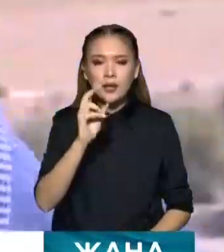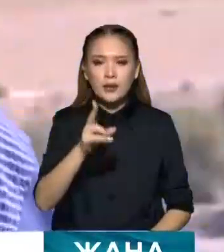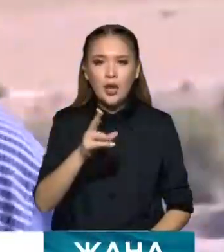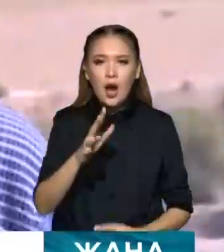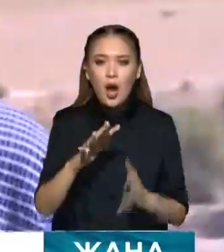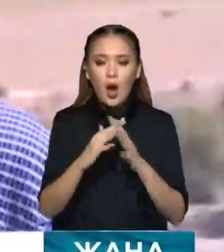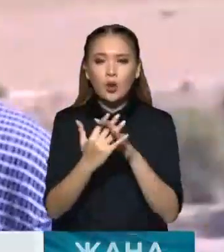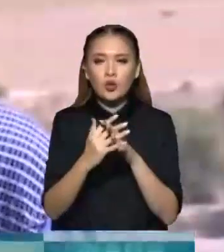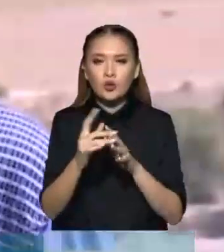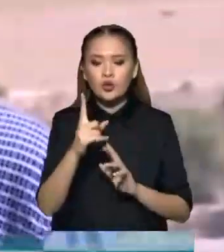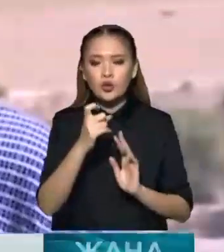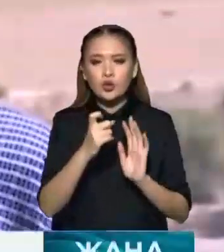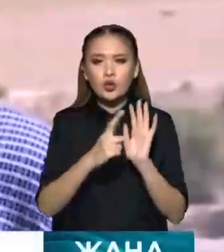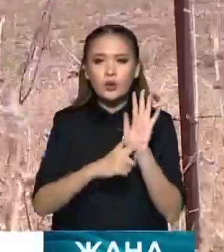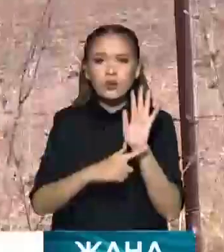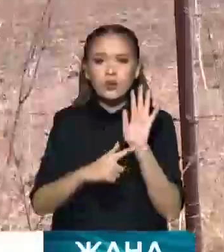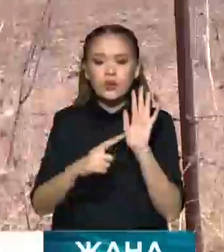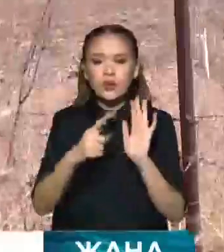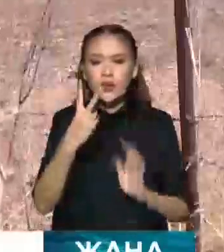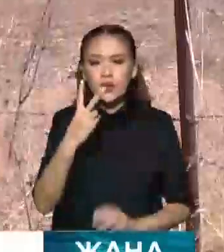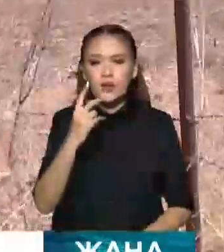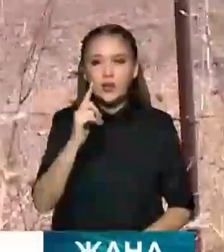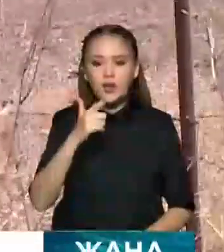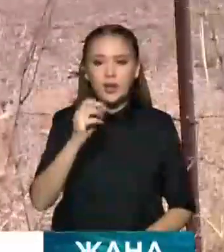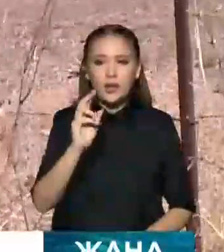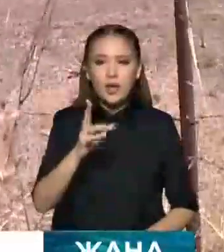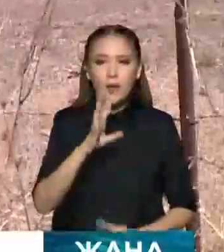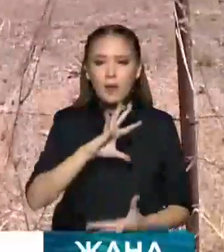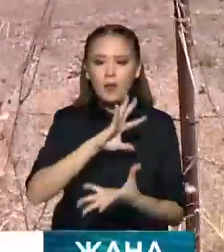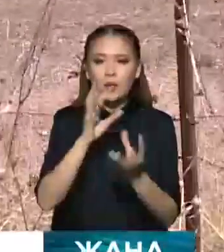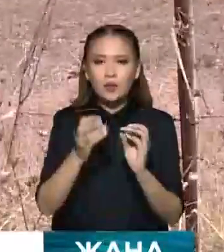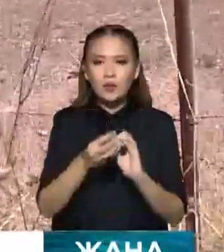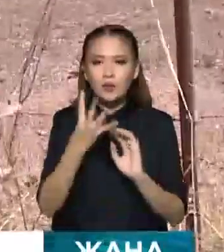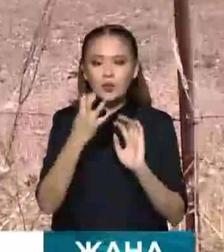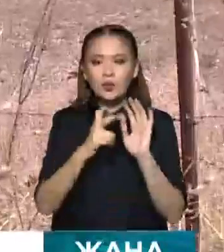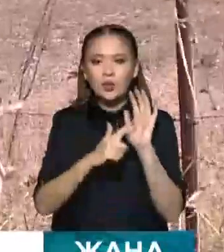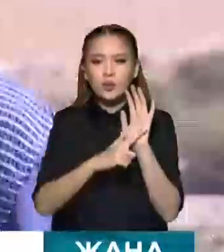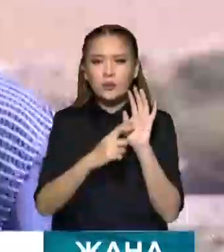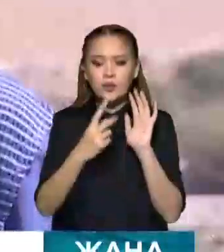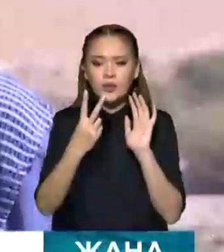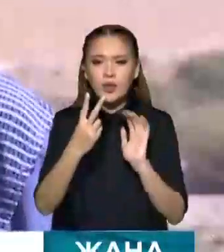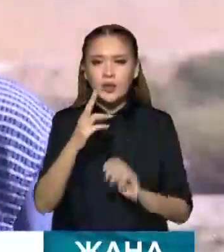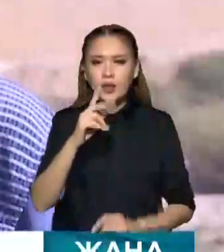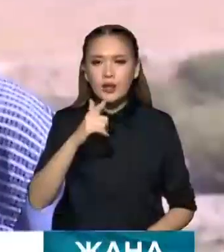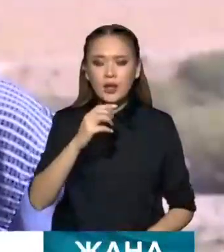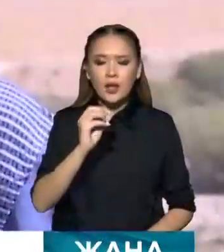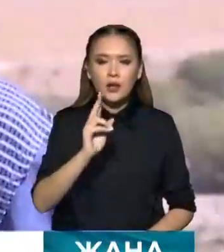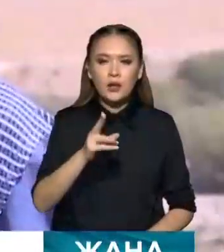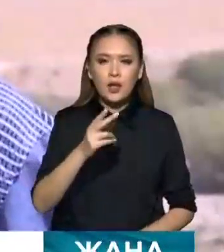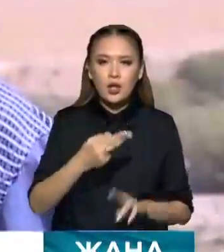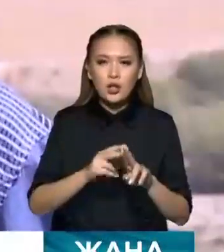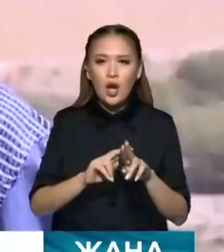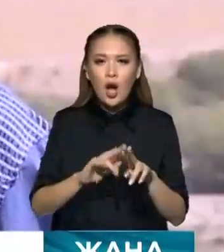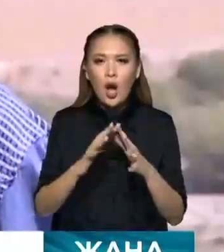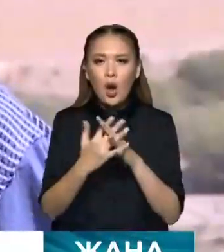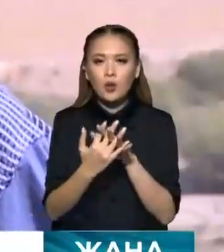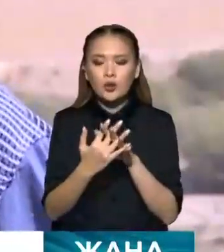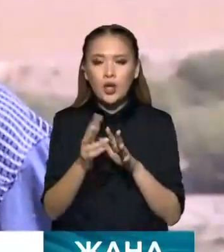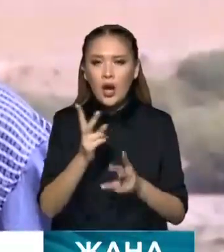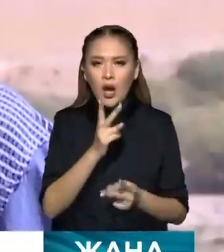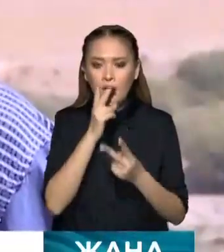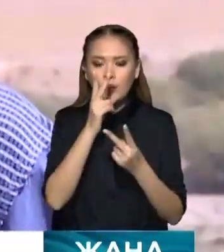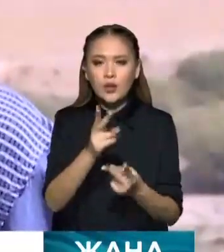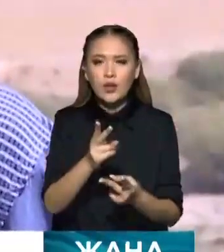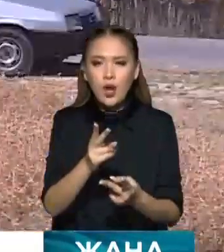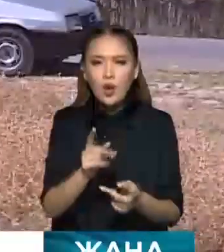беті 172 гектар. Барлық қосқанда 478 гектар. Сөйтіп ауылдық округтің қарамағына өтіп жатыр